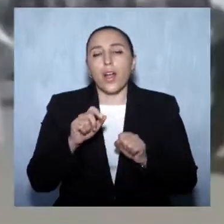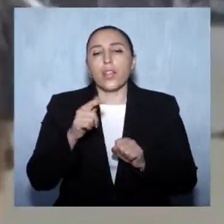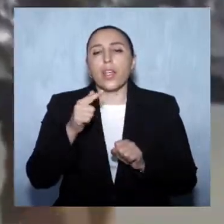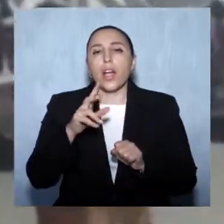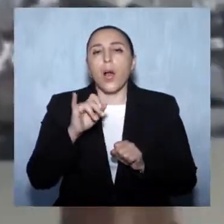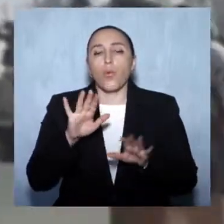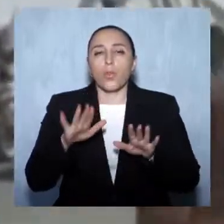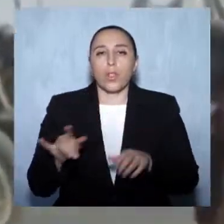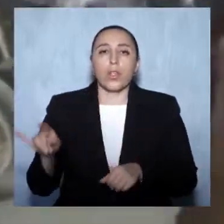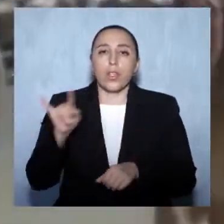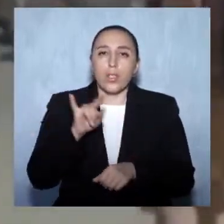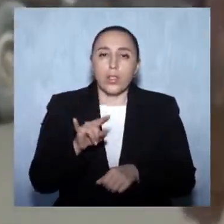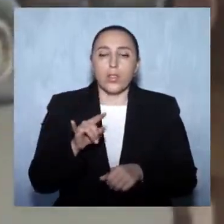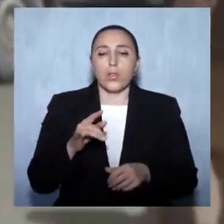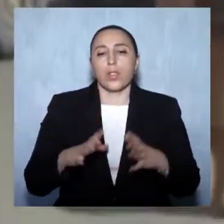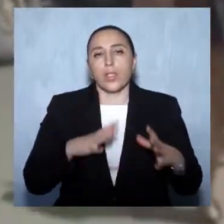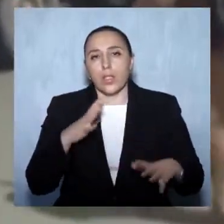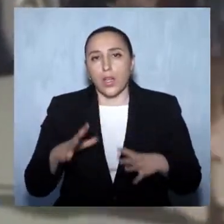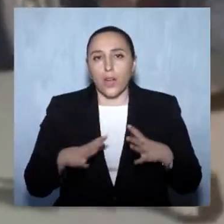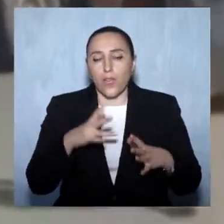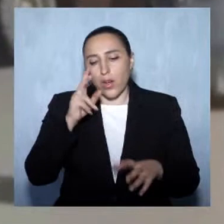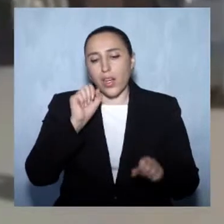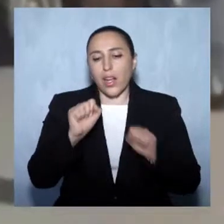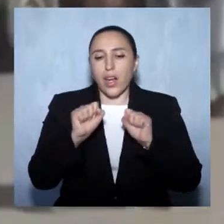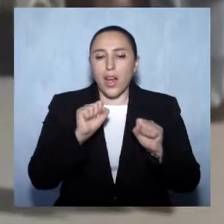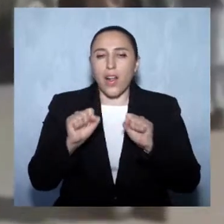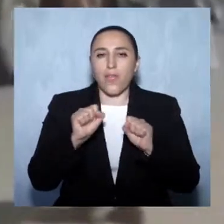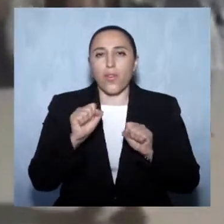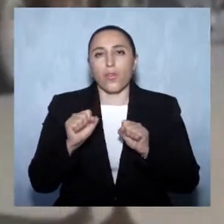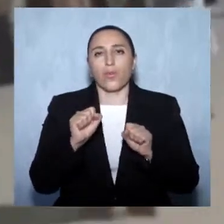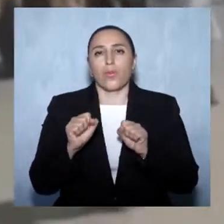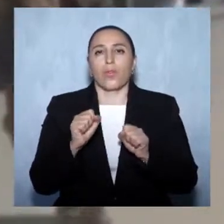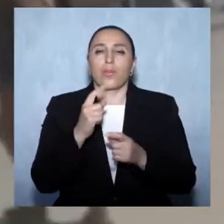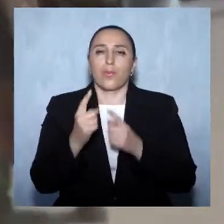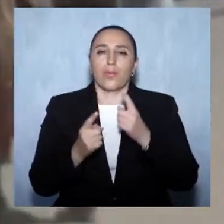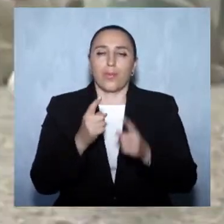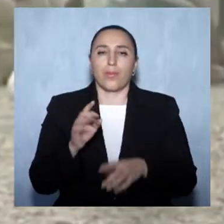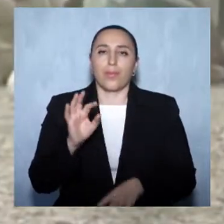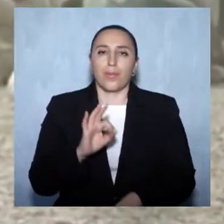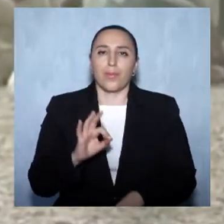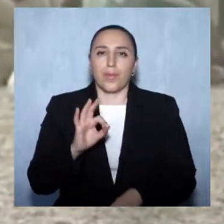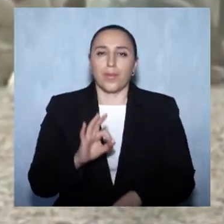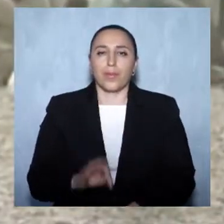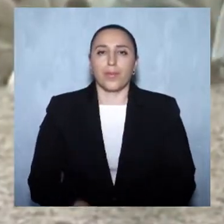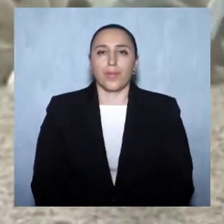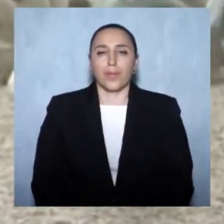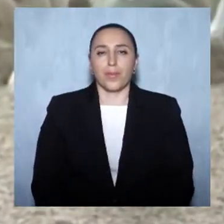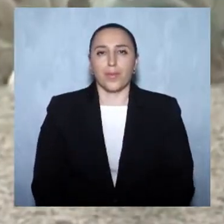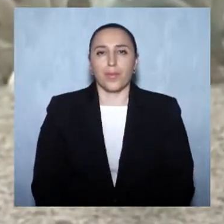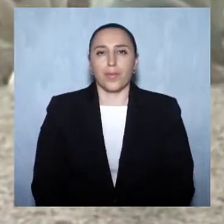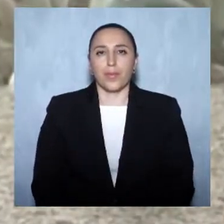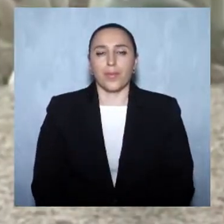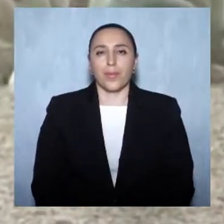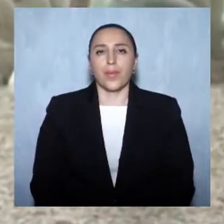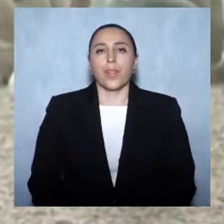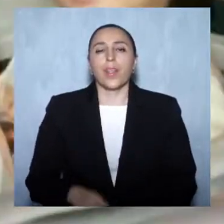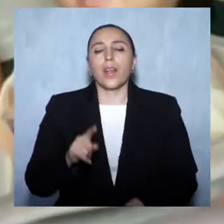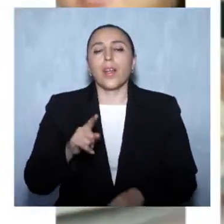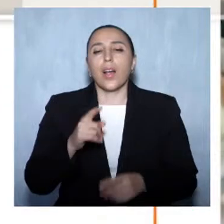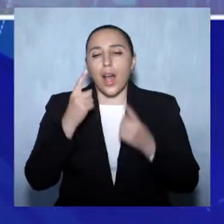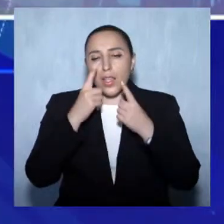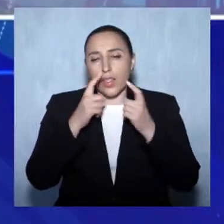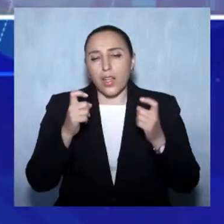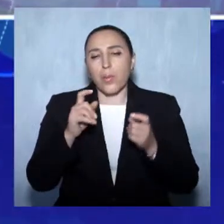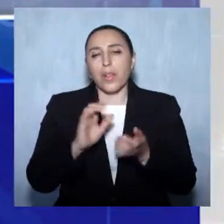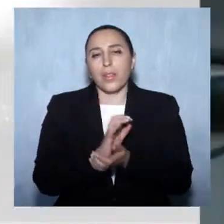վերջին պատրաստություններն են տեսնում կառավարության կազմի հրապարակումից առաջ, Reuters-ին են փոխանցել Թալիբան շարժմանը մոտ կանգնած